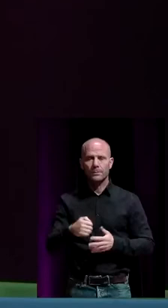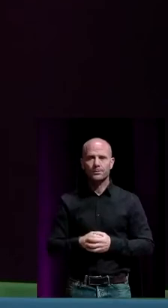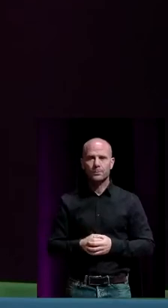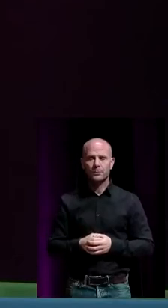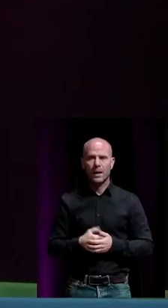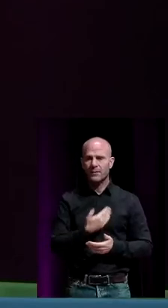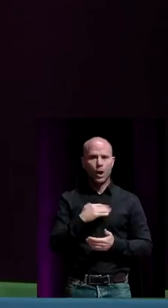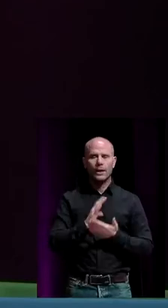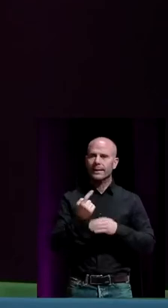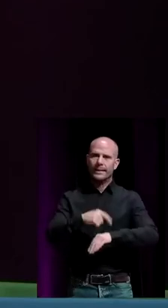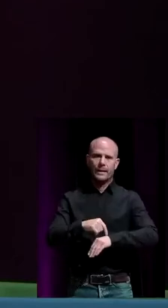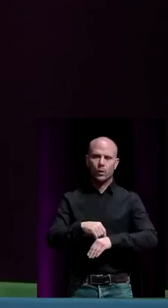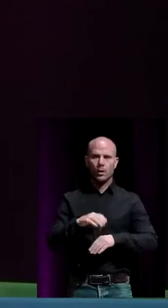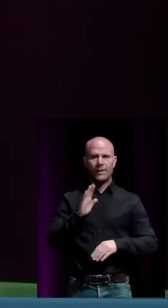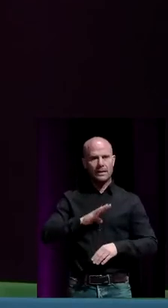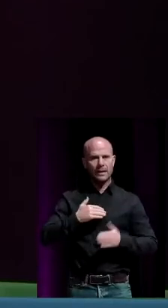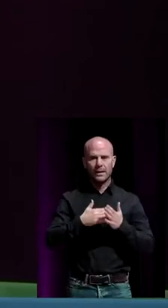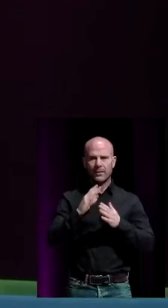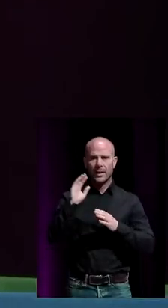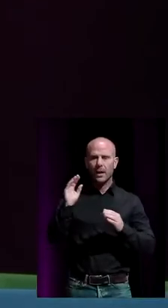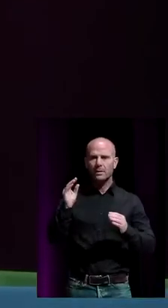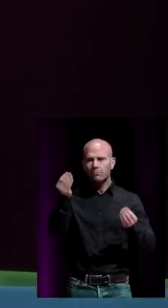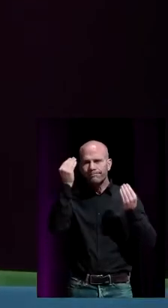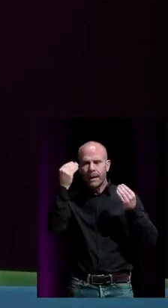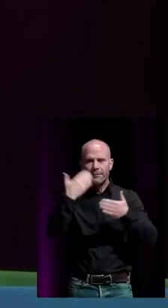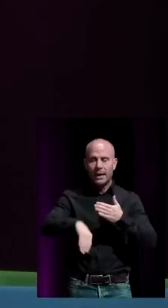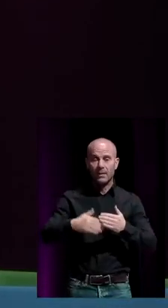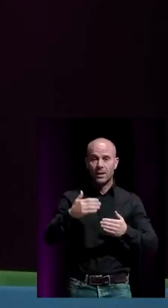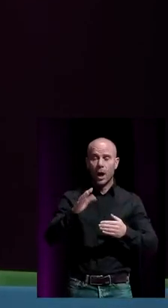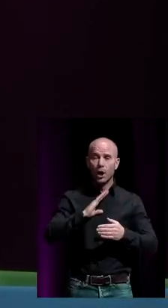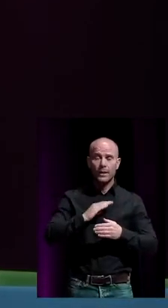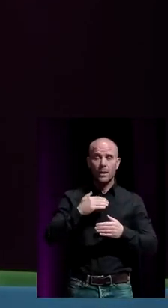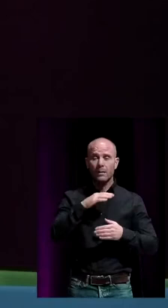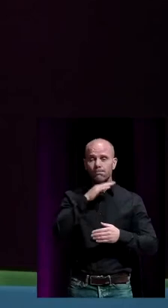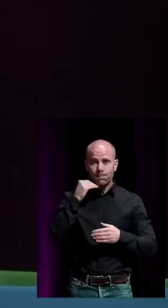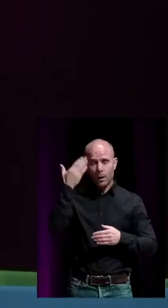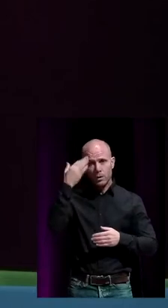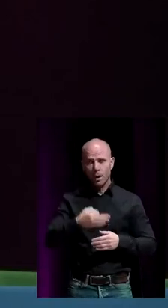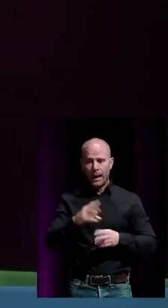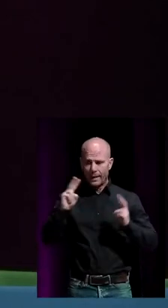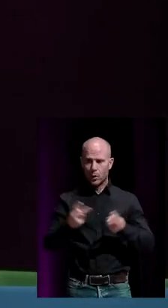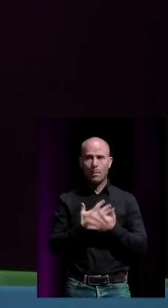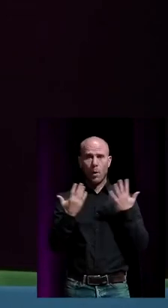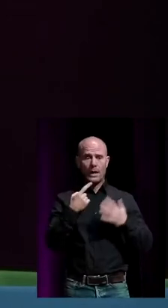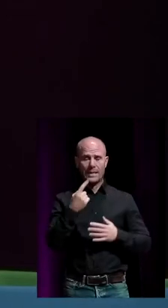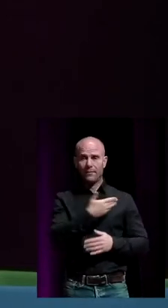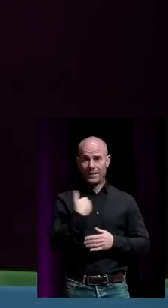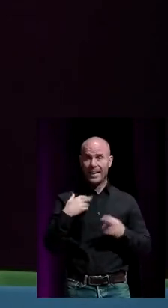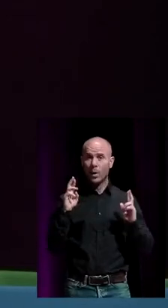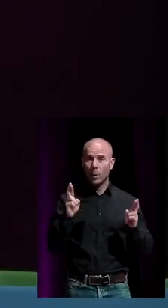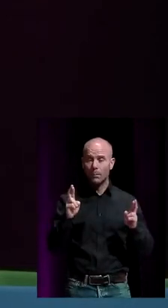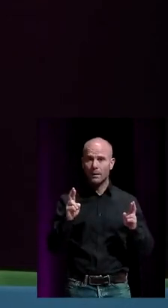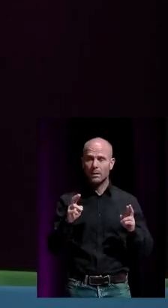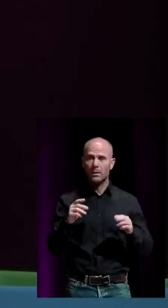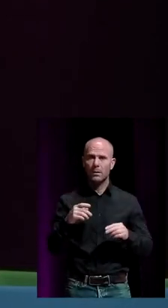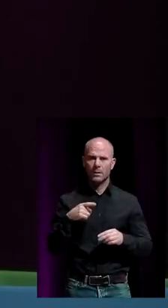Vi har inte tid att vänta tills vi har studerat klart. Vi kan inte allting än. Och ändå är det många som säger att det är vi som är hoppet. Och det är en